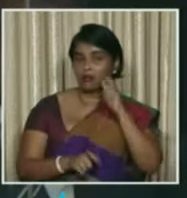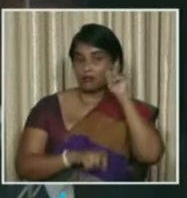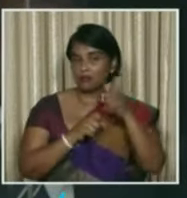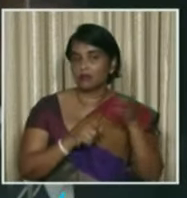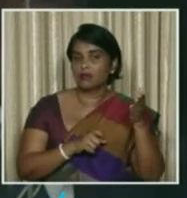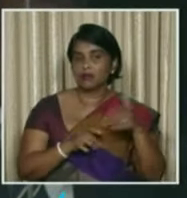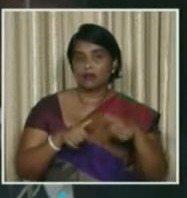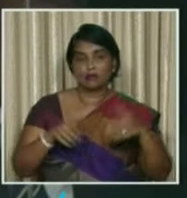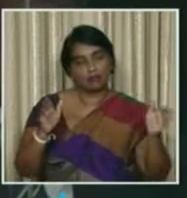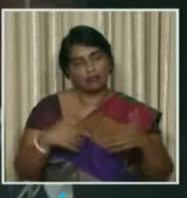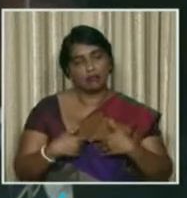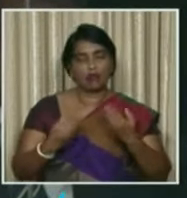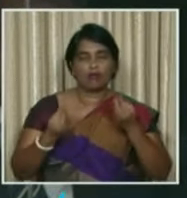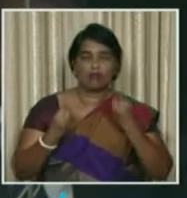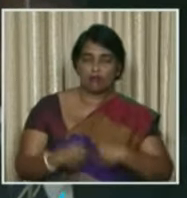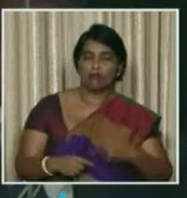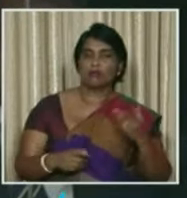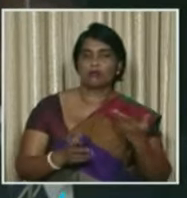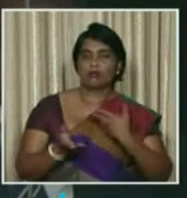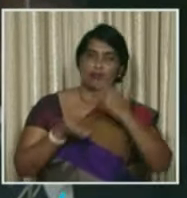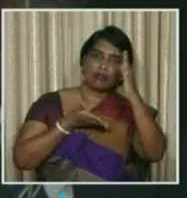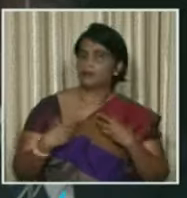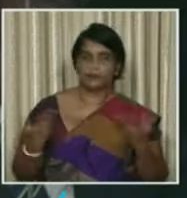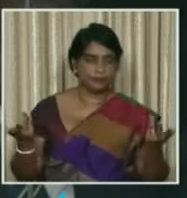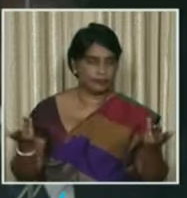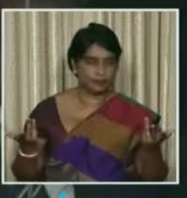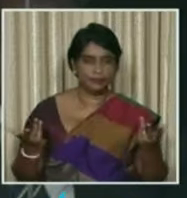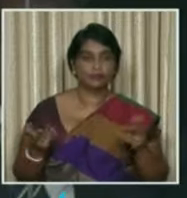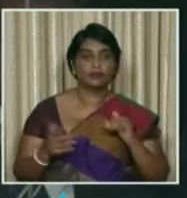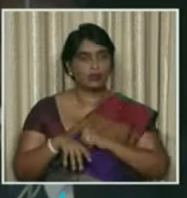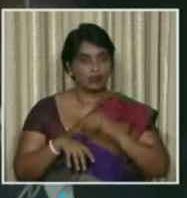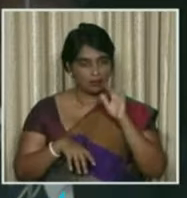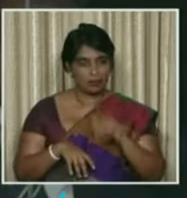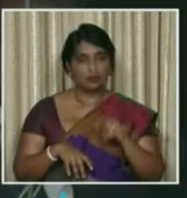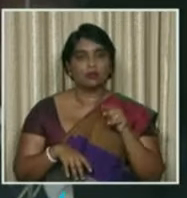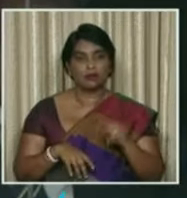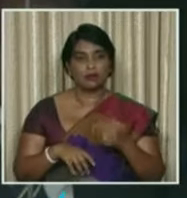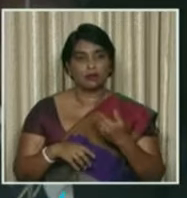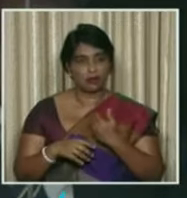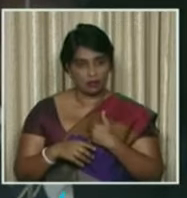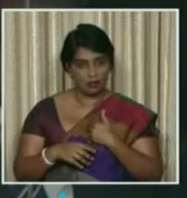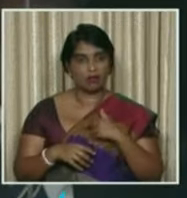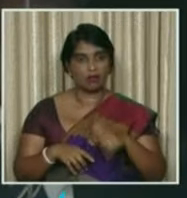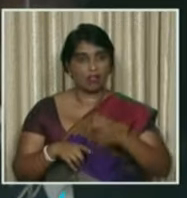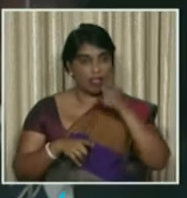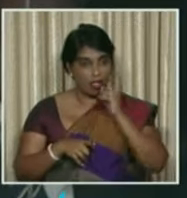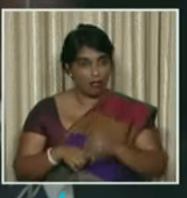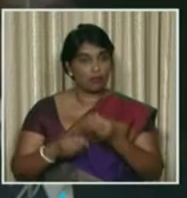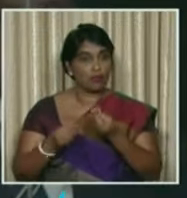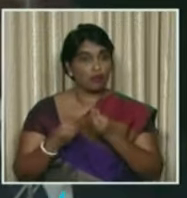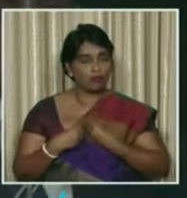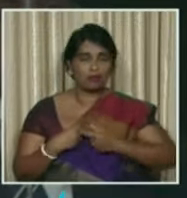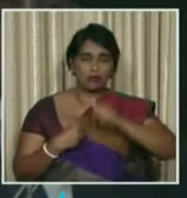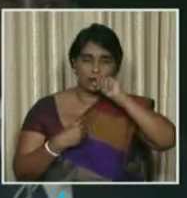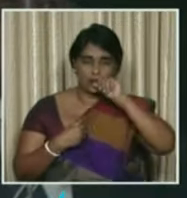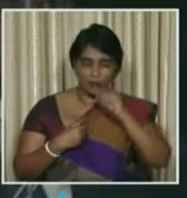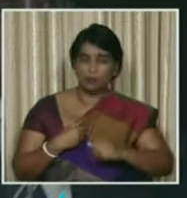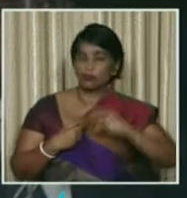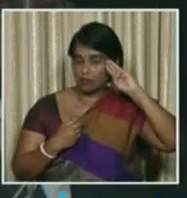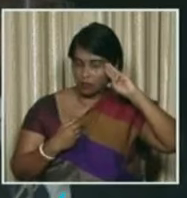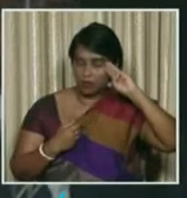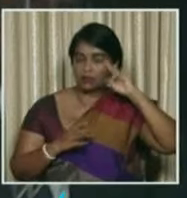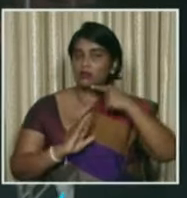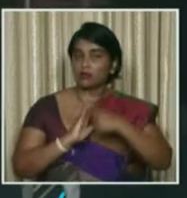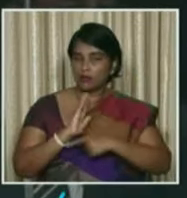කට්ටිය තාම අගතියට පත් වෙලා ඉන්නවා. ඒගොල්ලෝ සාධාරණයක් ඉෂ්ට වෙලා නැහැ. යම්කිසි අවස්ථාවක මට මේ අවසරය ලැබුණොත් අනිවාර්යයෙන්ම පොරොන්දු වෙනවා මේ